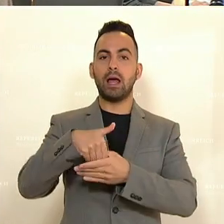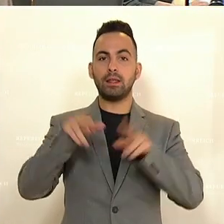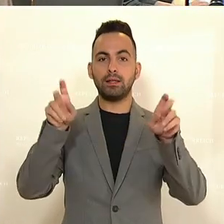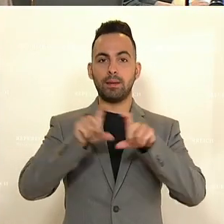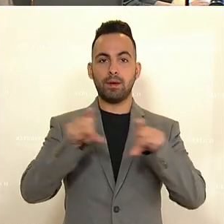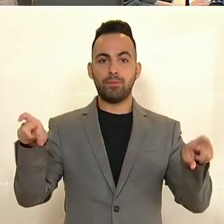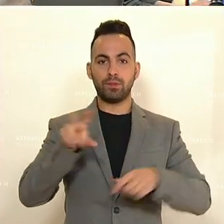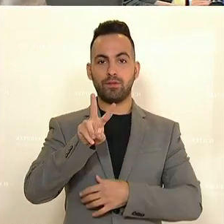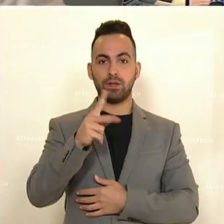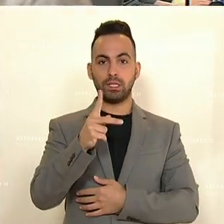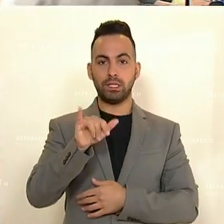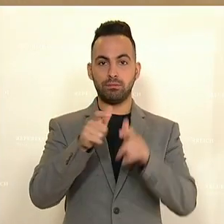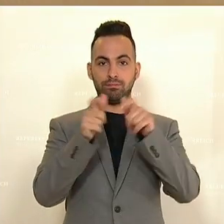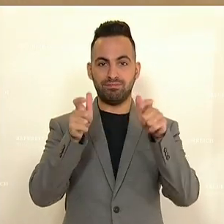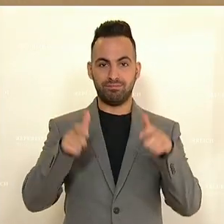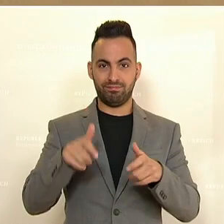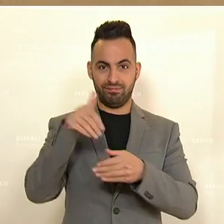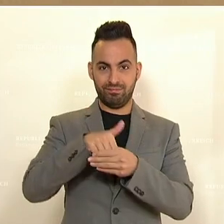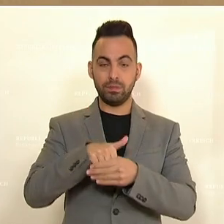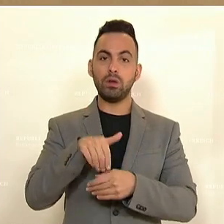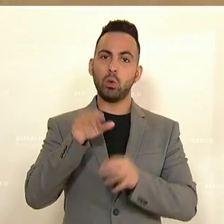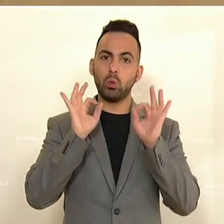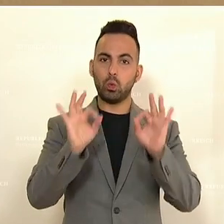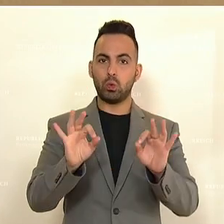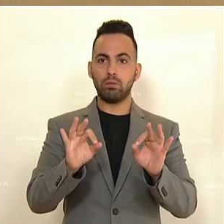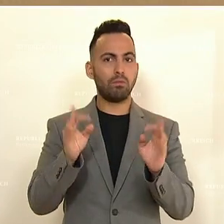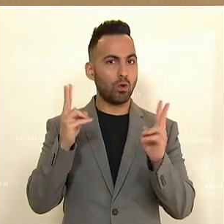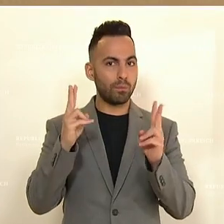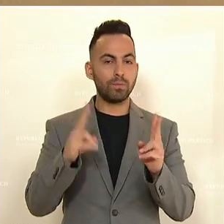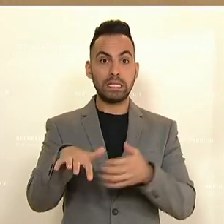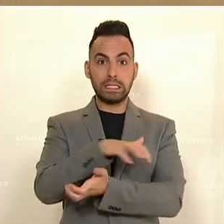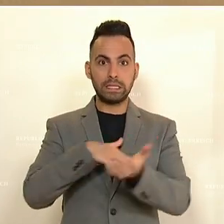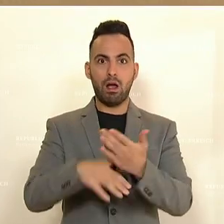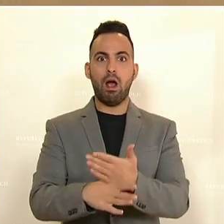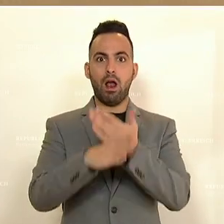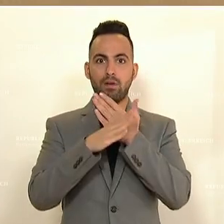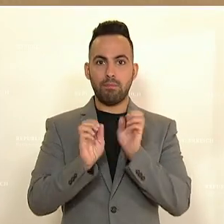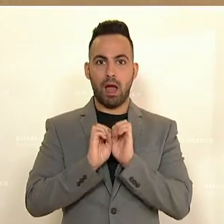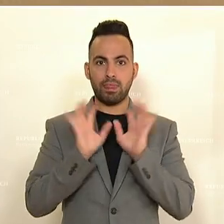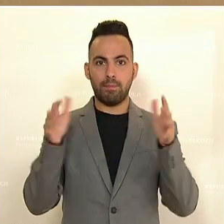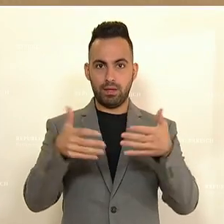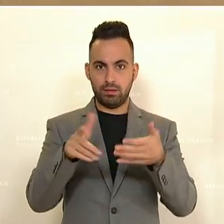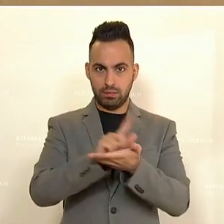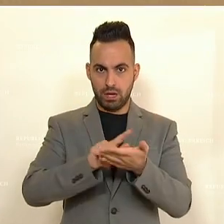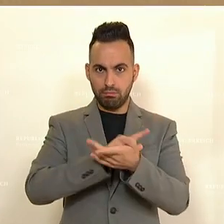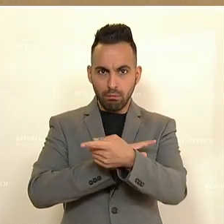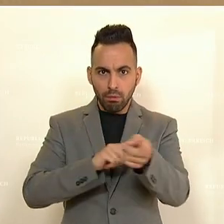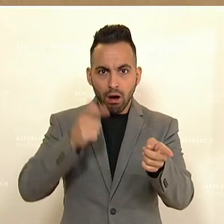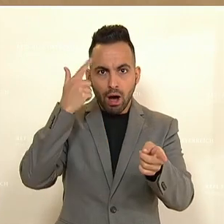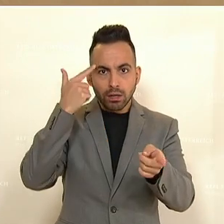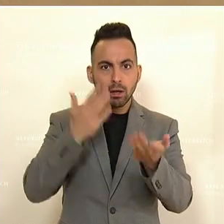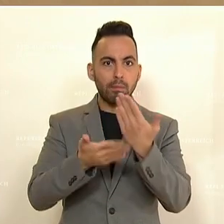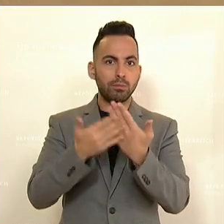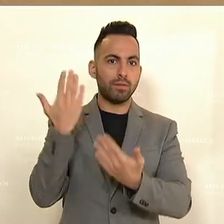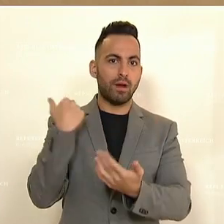Der VKI hilft uns in der Krise. Er hat uns geholfen in der Pandemie. Ihr könnt euch erinnern, ihr habt euch vielleicht in